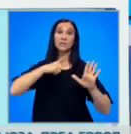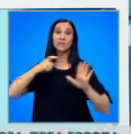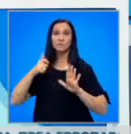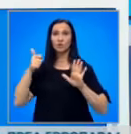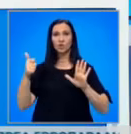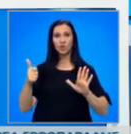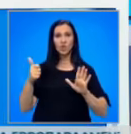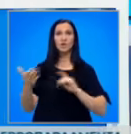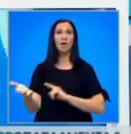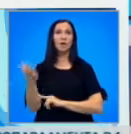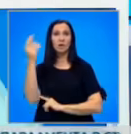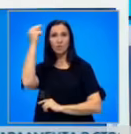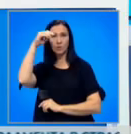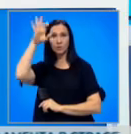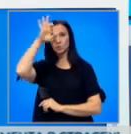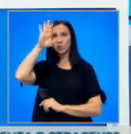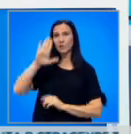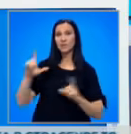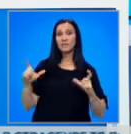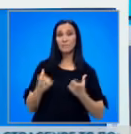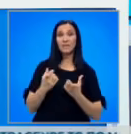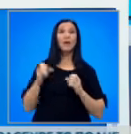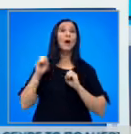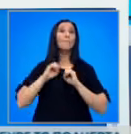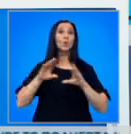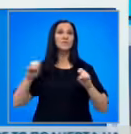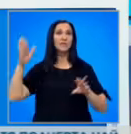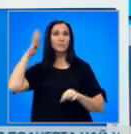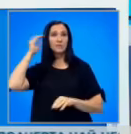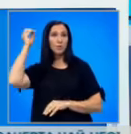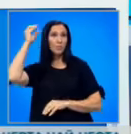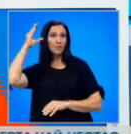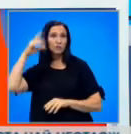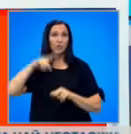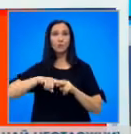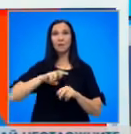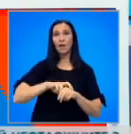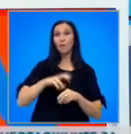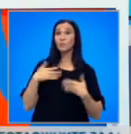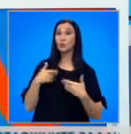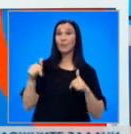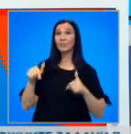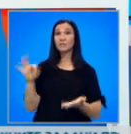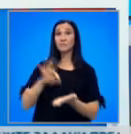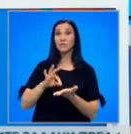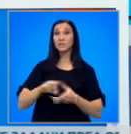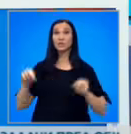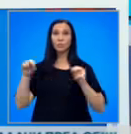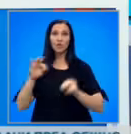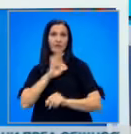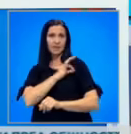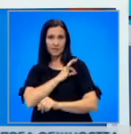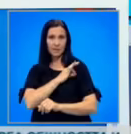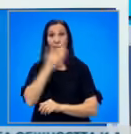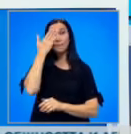706 000 български ученици и техните семейства. Просветният министър професор Николай Денков пожела днес присъствено обучение и вакцинации. Призна